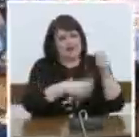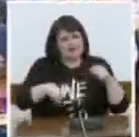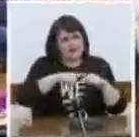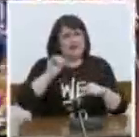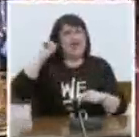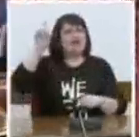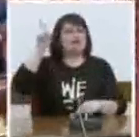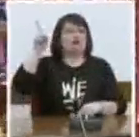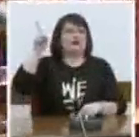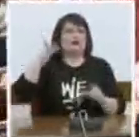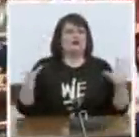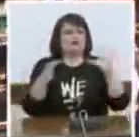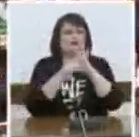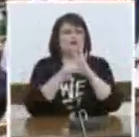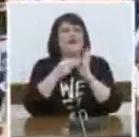για τους θεσμούς και τη δημοκρατία.